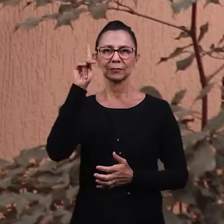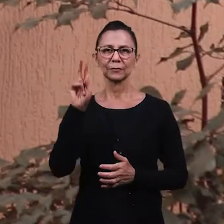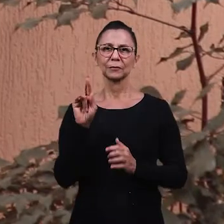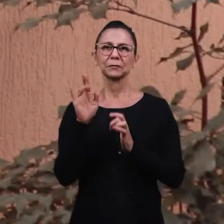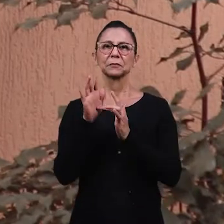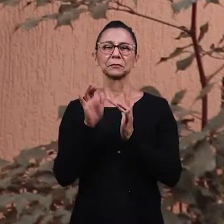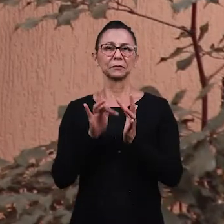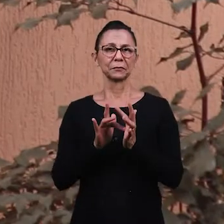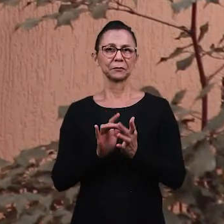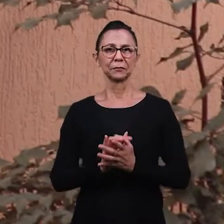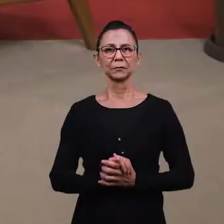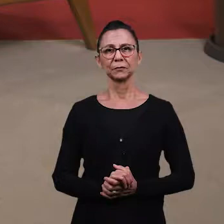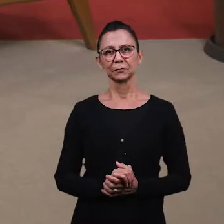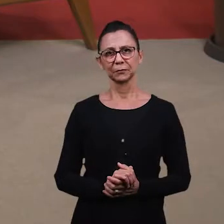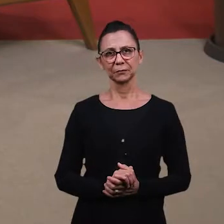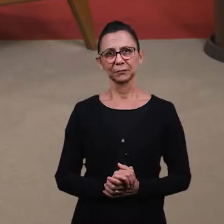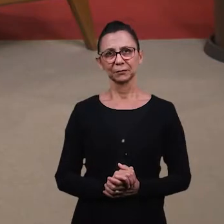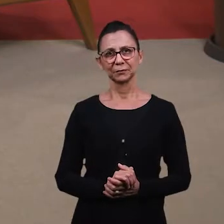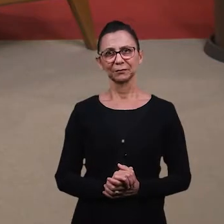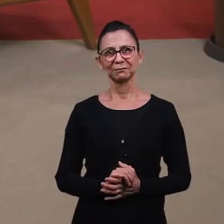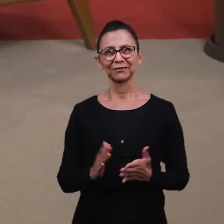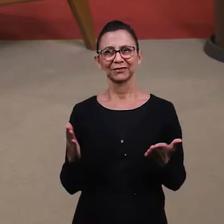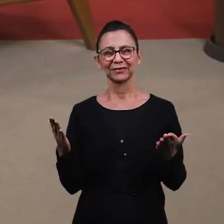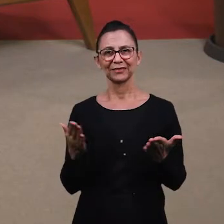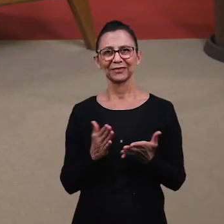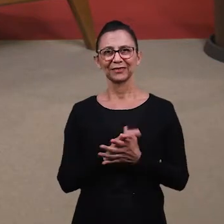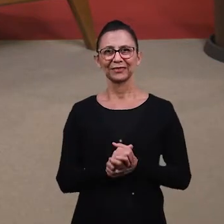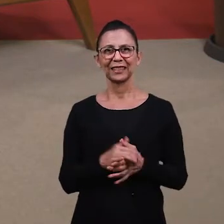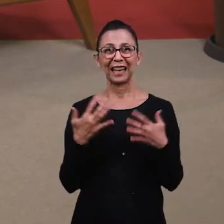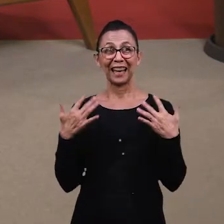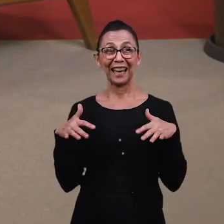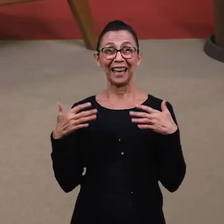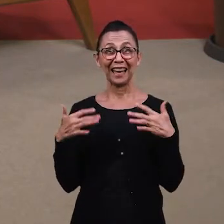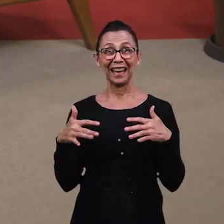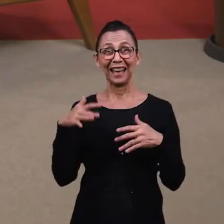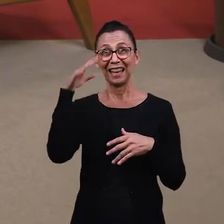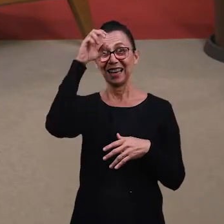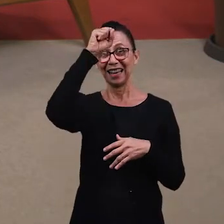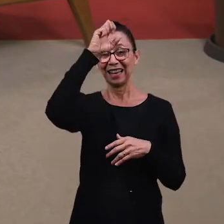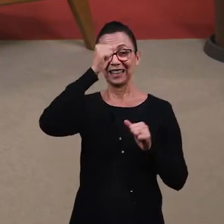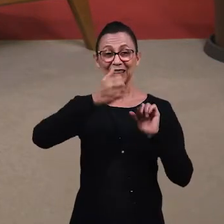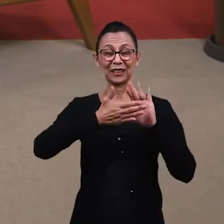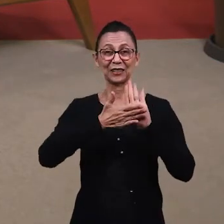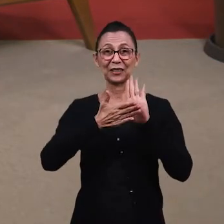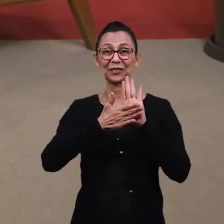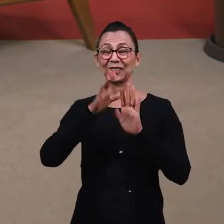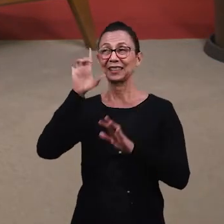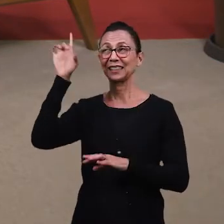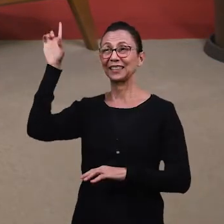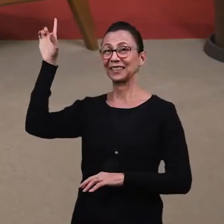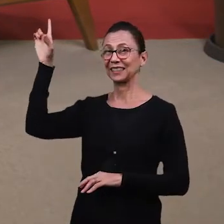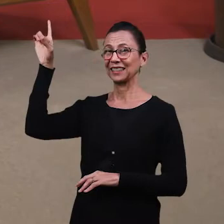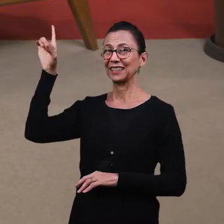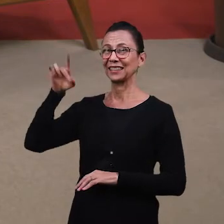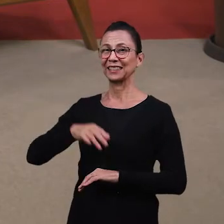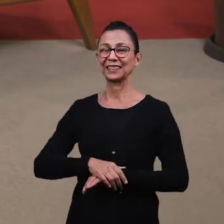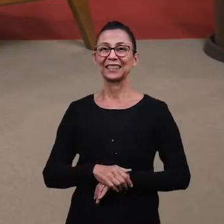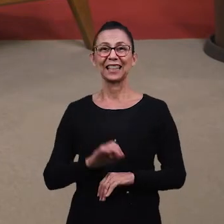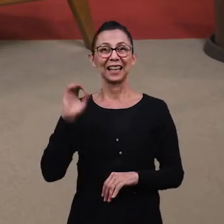Accessibilité@presbyterio.org.br. Nous avons toute une équipe pour vous aider. La paix du Seigneur. Maintenant, c'est le monde d'apprendre à jouer des louanges au Seigneur, notre